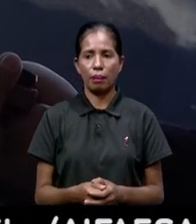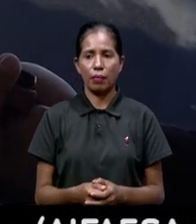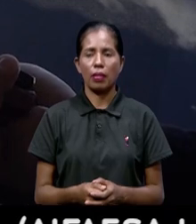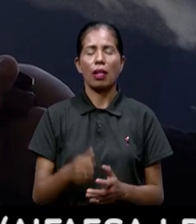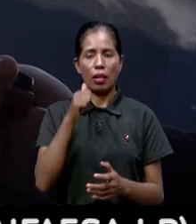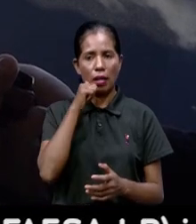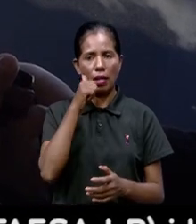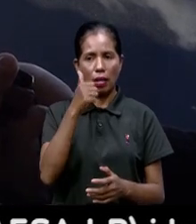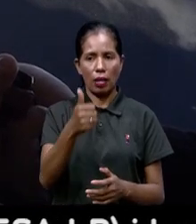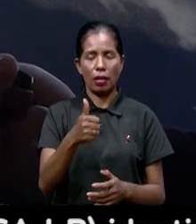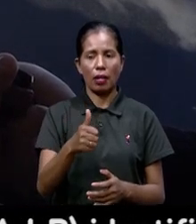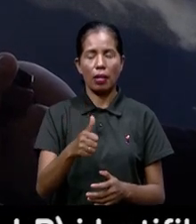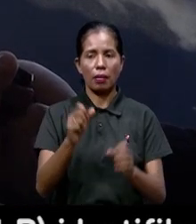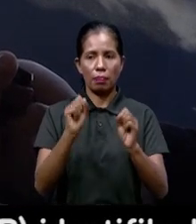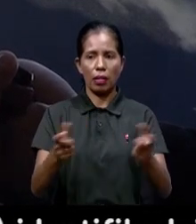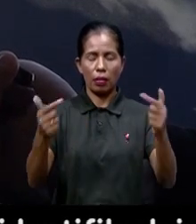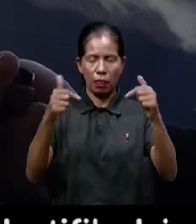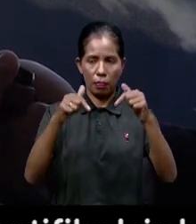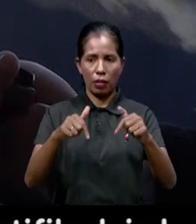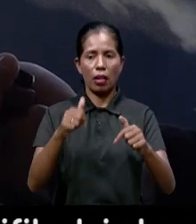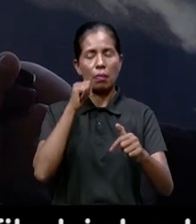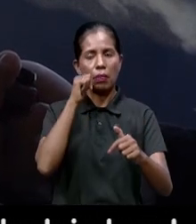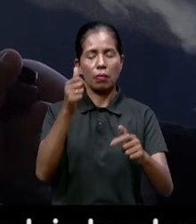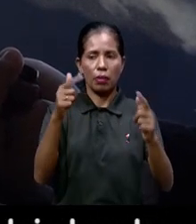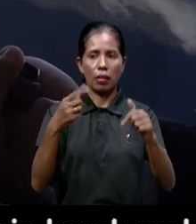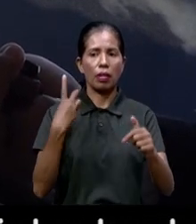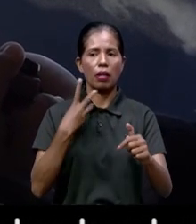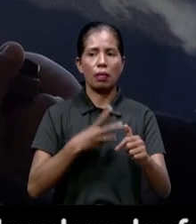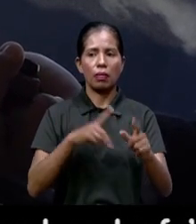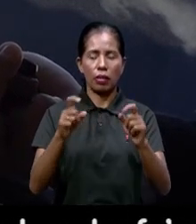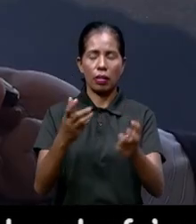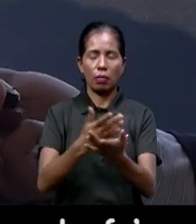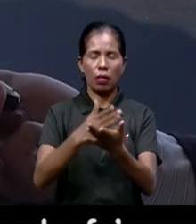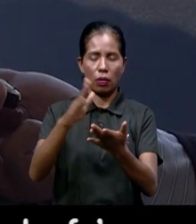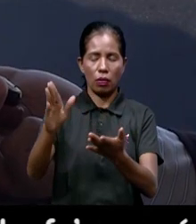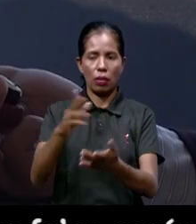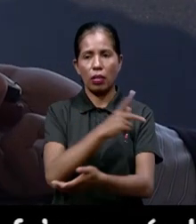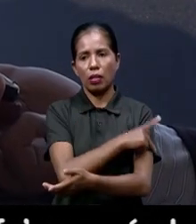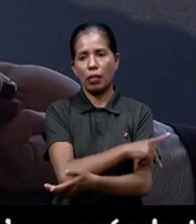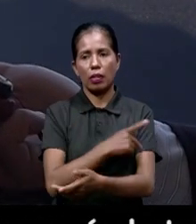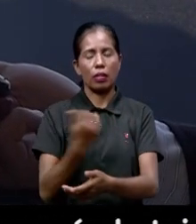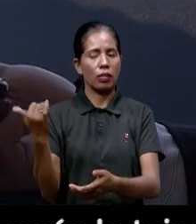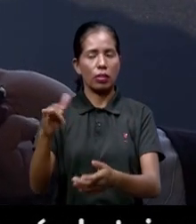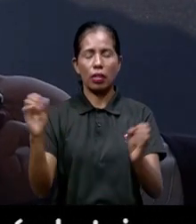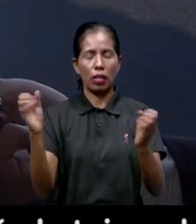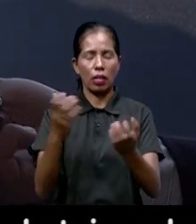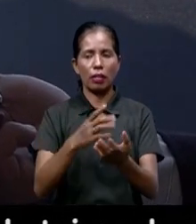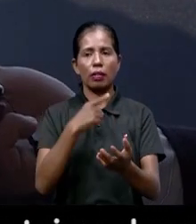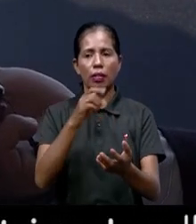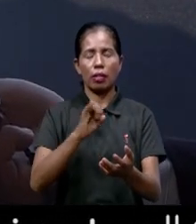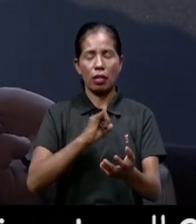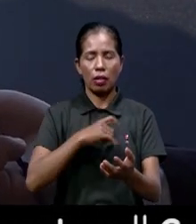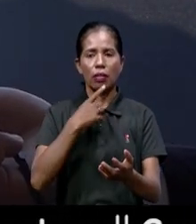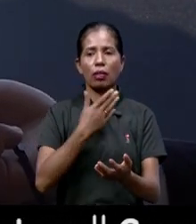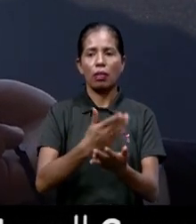aban bela mai faili mai cek faili. Mas aban mai makalaiha pasien sem ting bahola puting. Sira lah haruka suasa, maybe sira